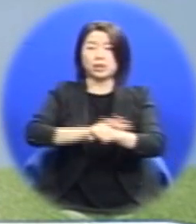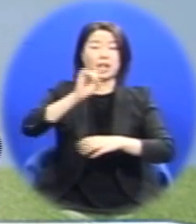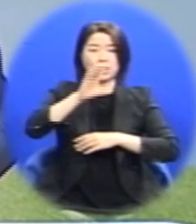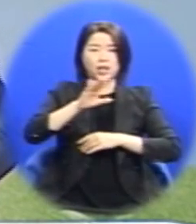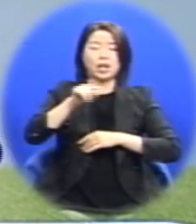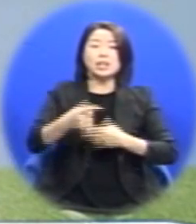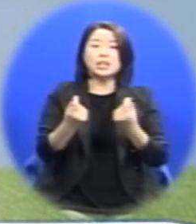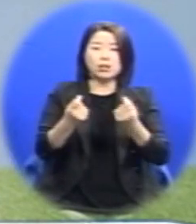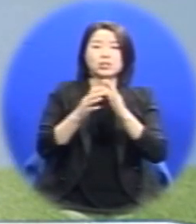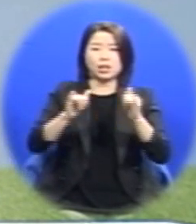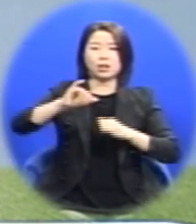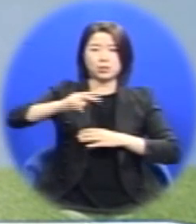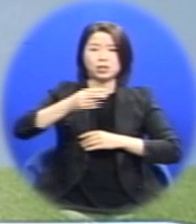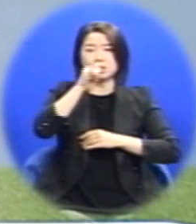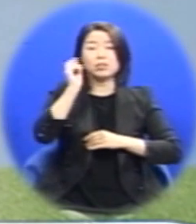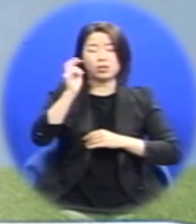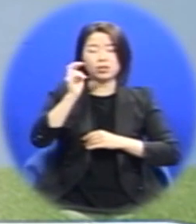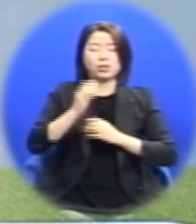이런 분들이 여기에 계실 겁니다.